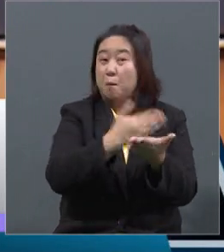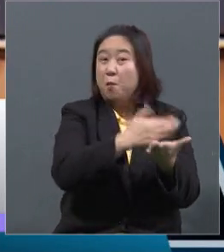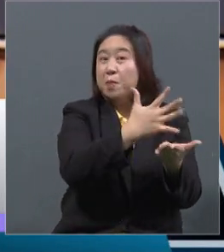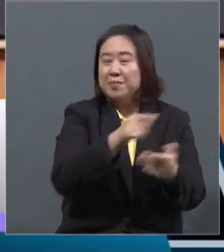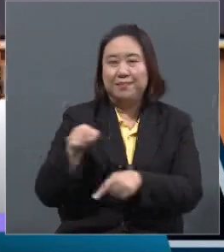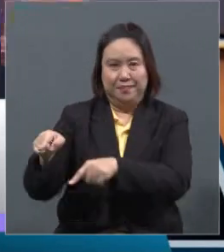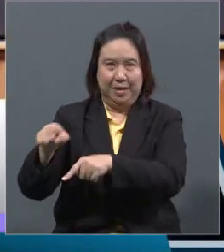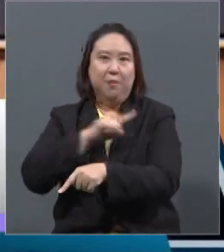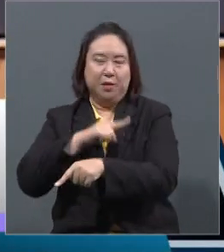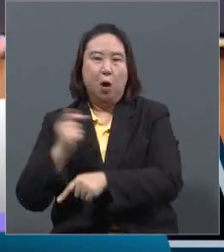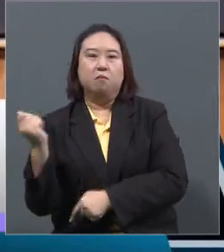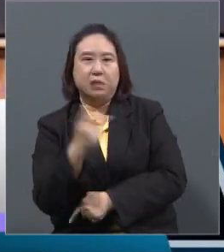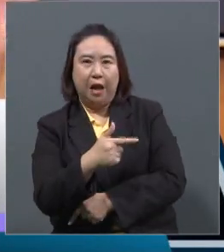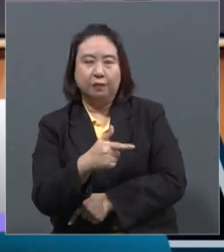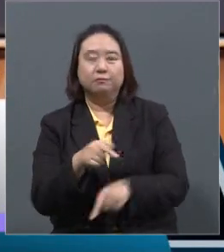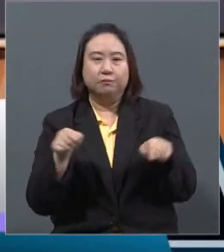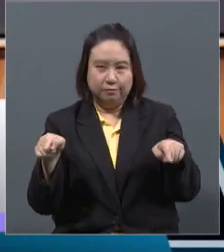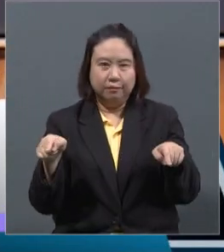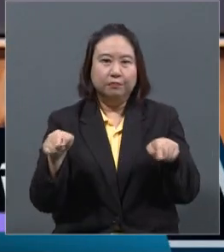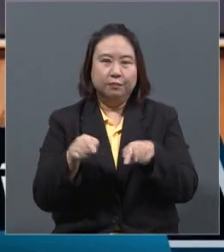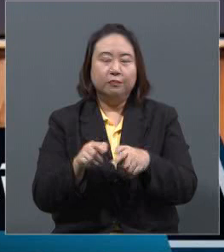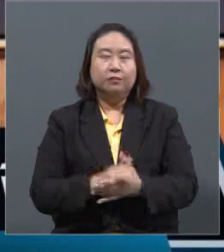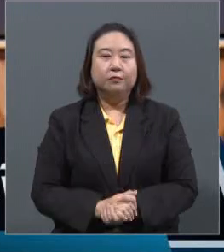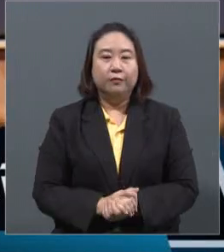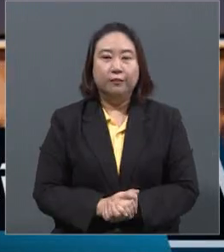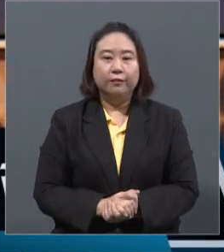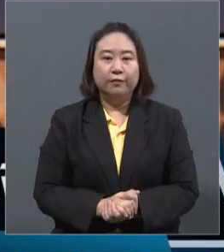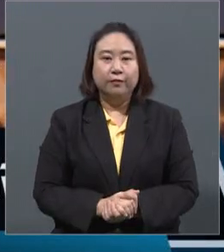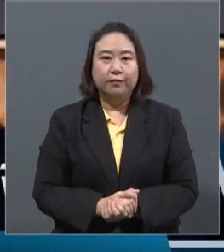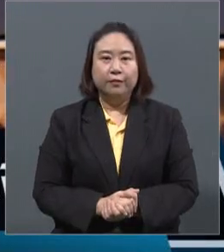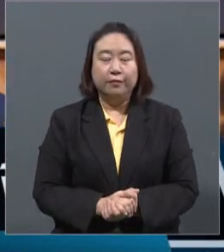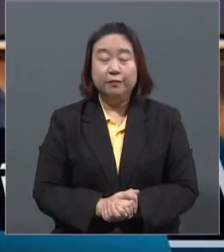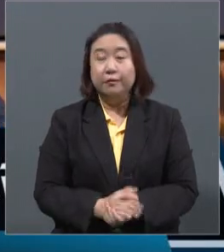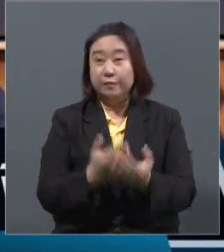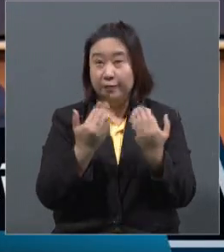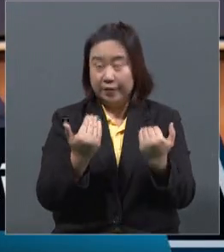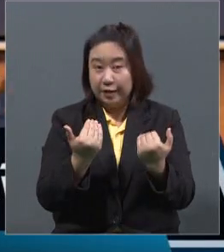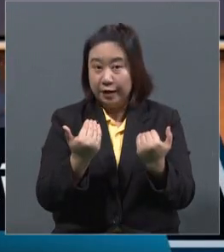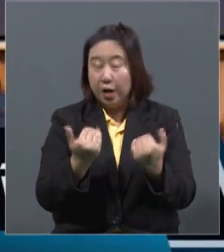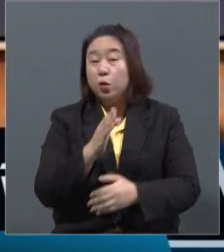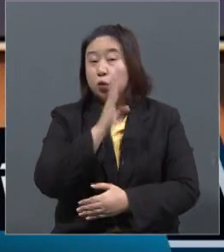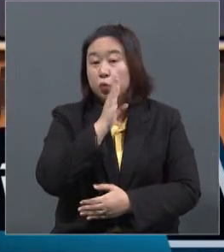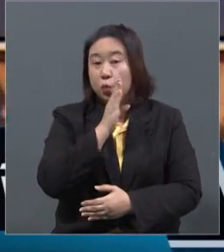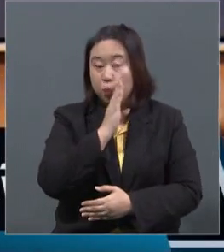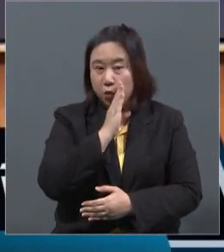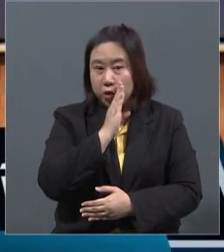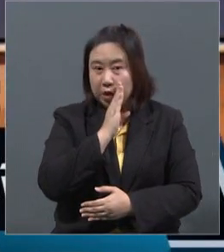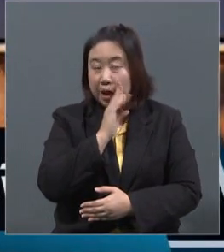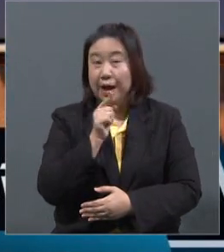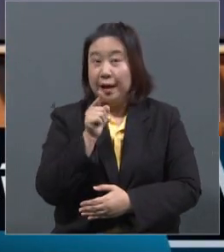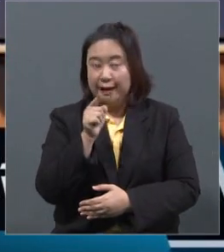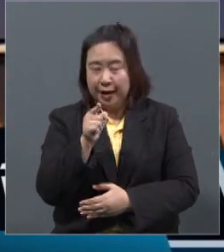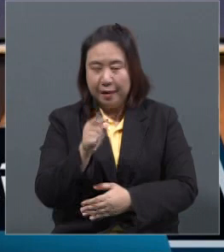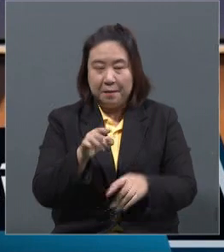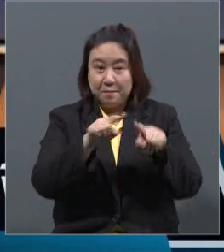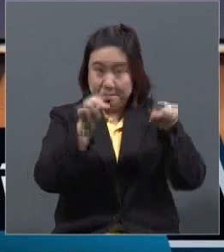เป็นคนที่มีความเสี่ยงต่ำถึงต่ำที่สุดเพราะฉะนั้นอะไรเกิดขึ้นครับเมื่อท่านเป็นคนที่มีความเสี่ยงต่ำที่สุด